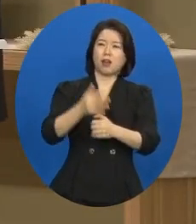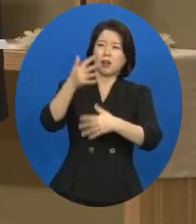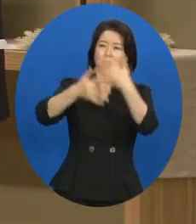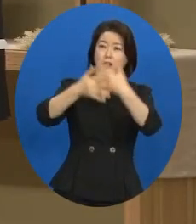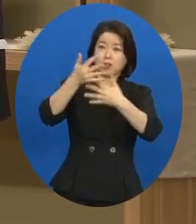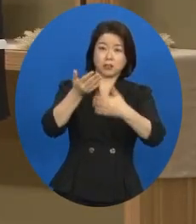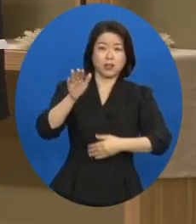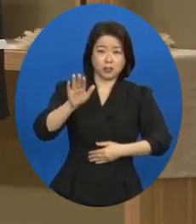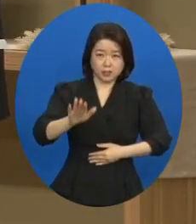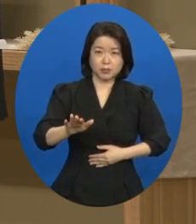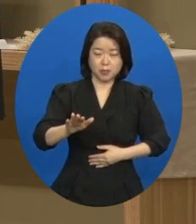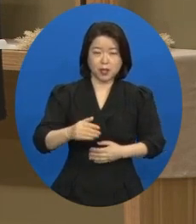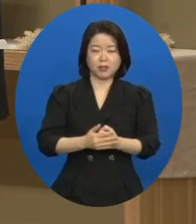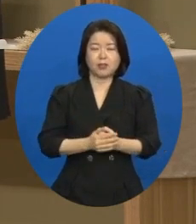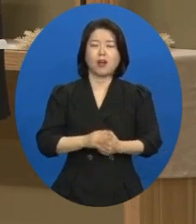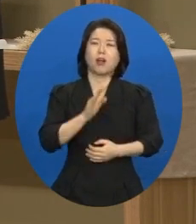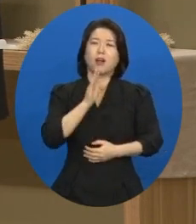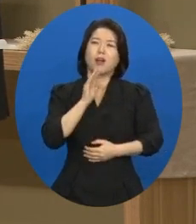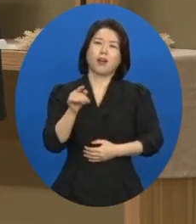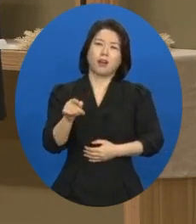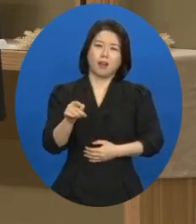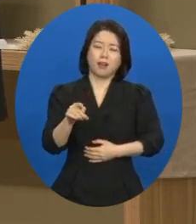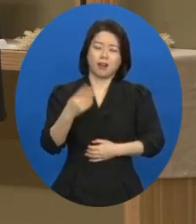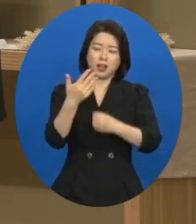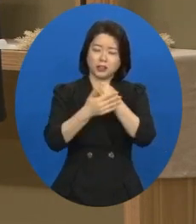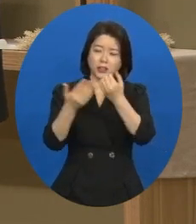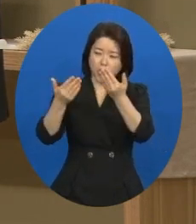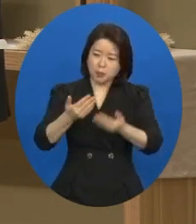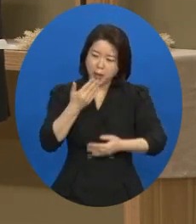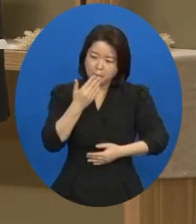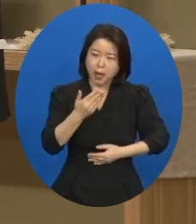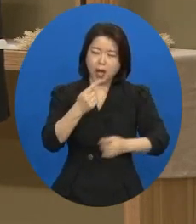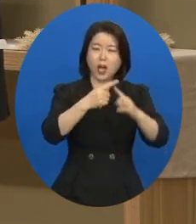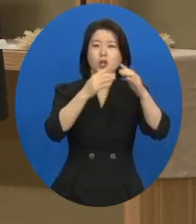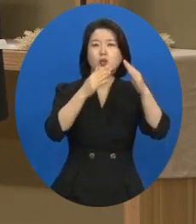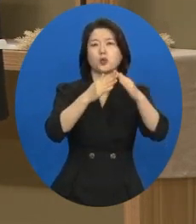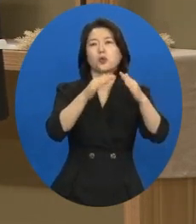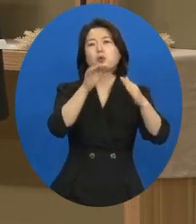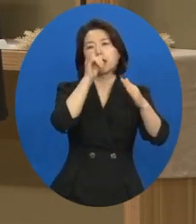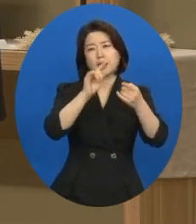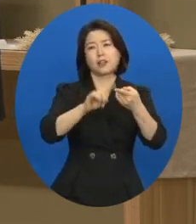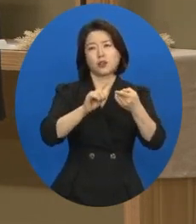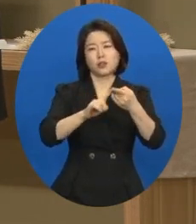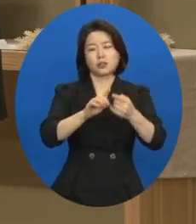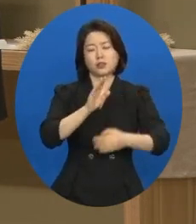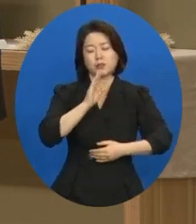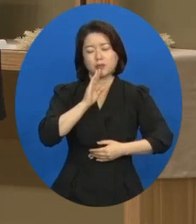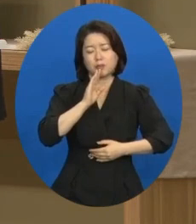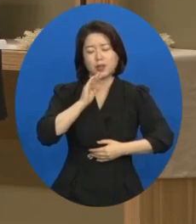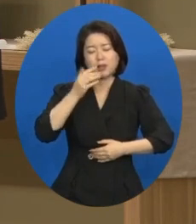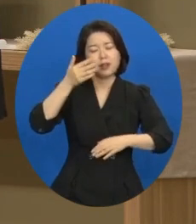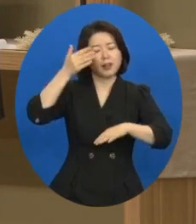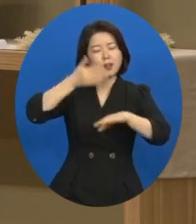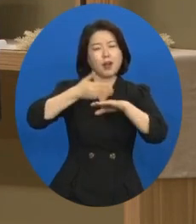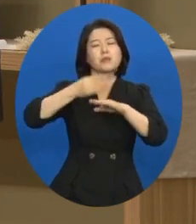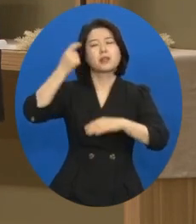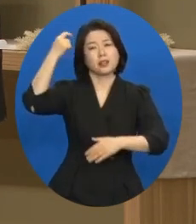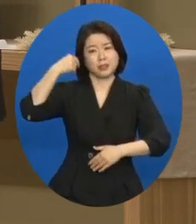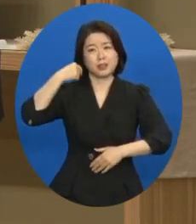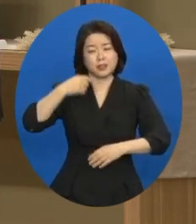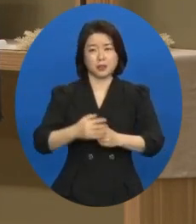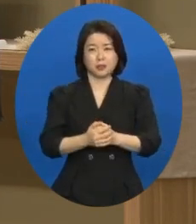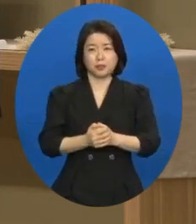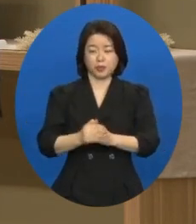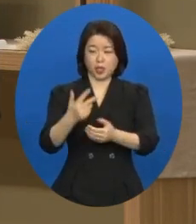영상으로이지만 그래도 은혜 받을 수 있는 교회가 있다는 것이 얼마나 감사한지, 그리고